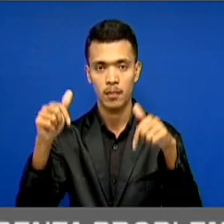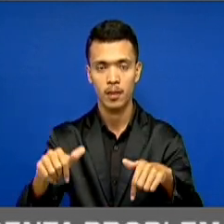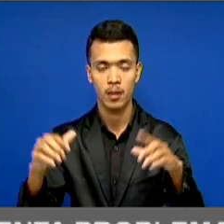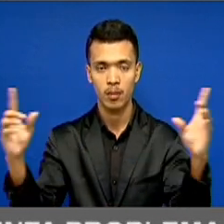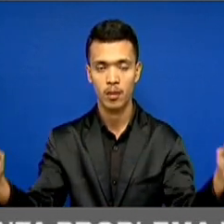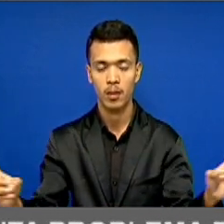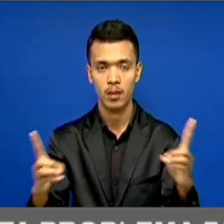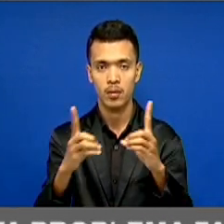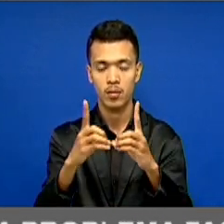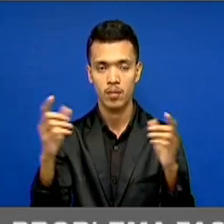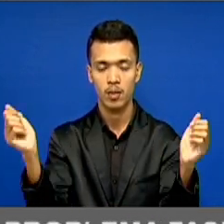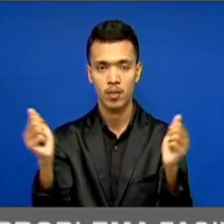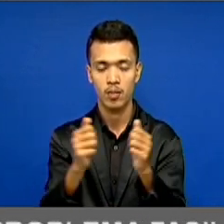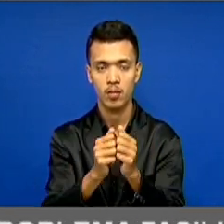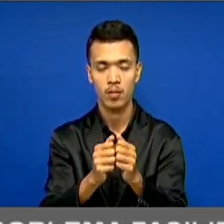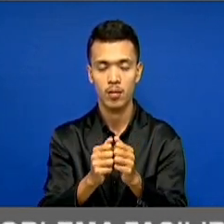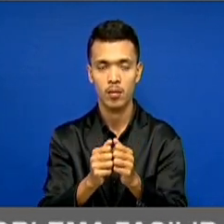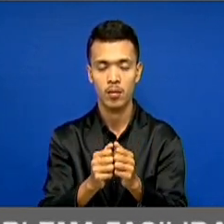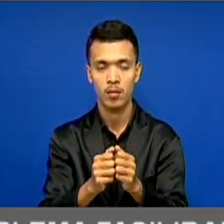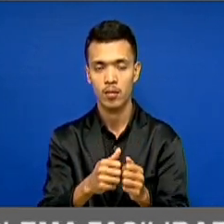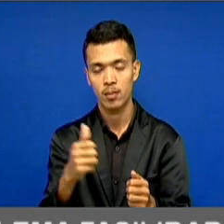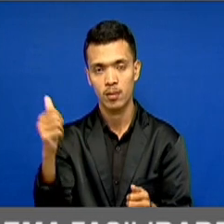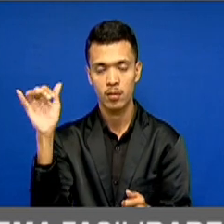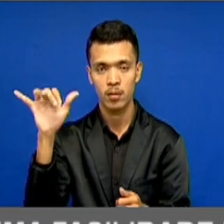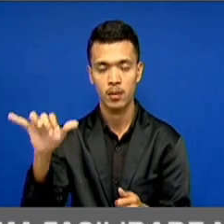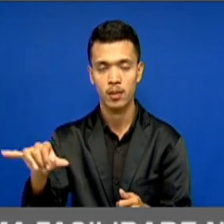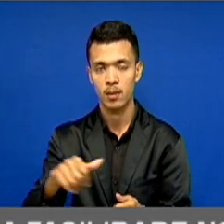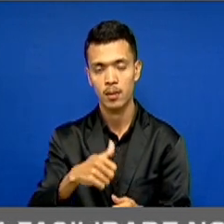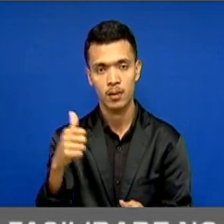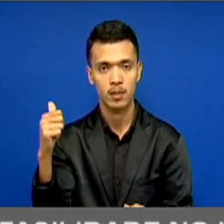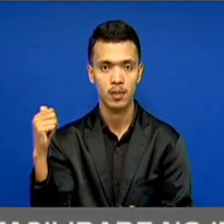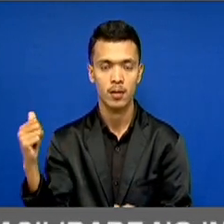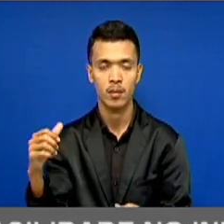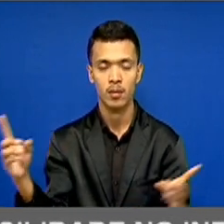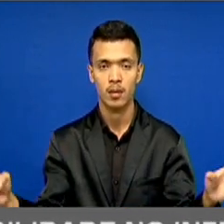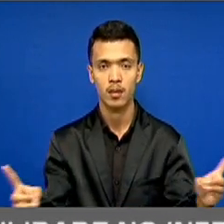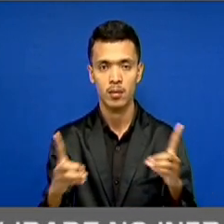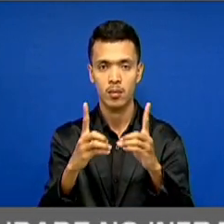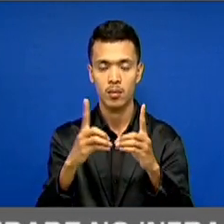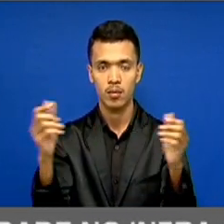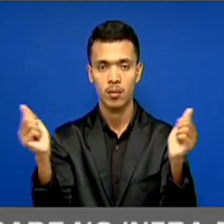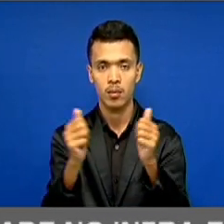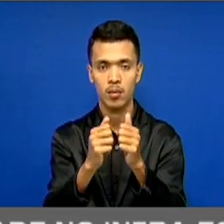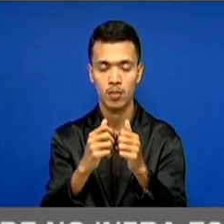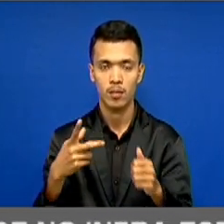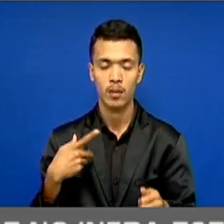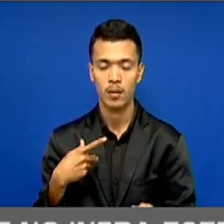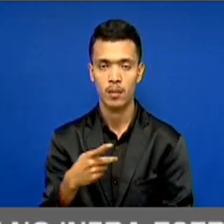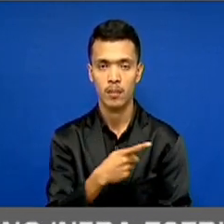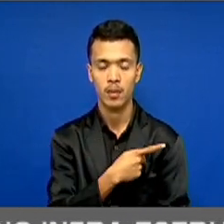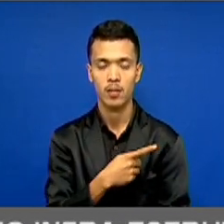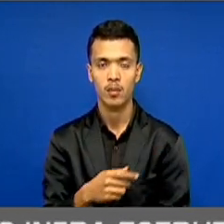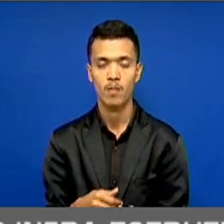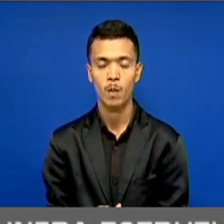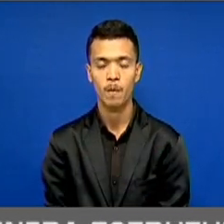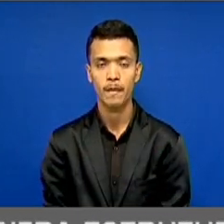na parti balu, i siramos mehasuru ho parlemen tu, noda organ politik ya,